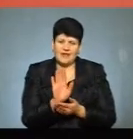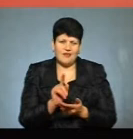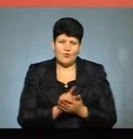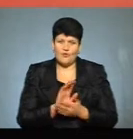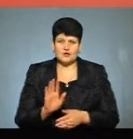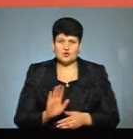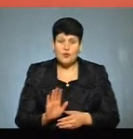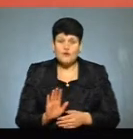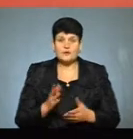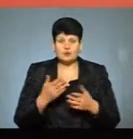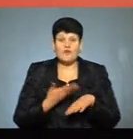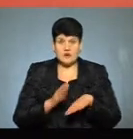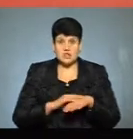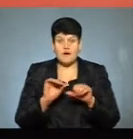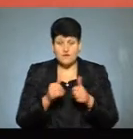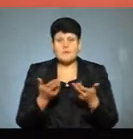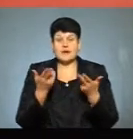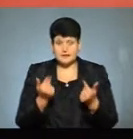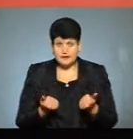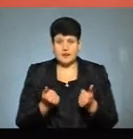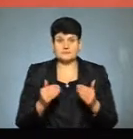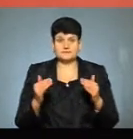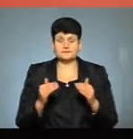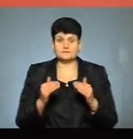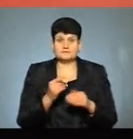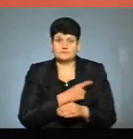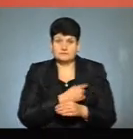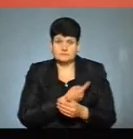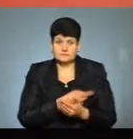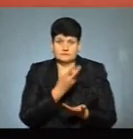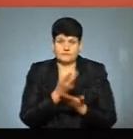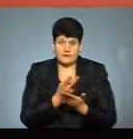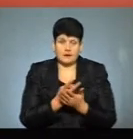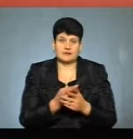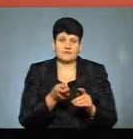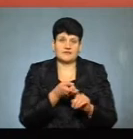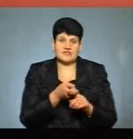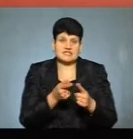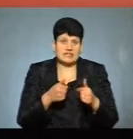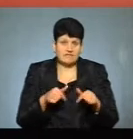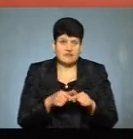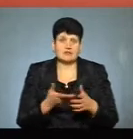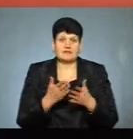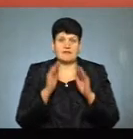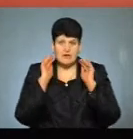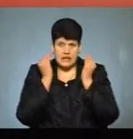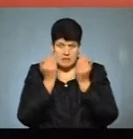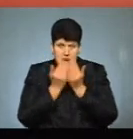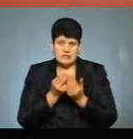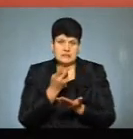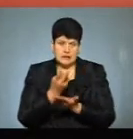Не обов'язково. Якщо важка форма, так, звичайно, стаціонарне чи інфекційний відділ, чи є хворі в реанімаційних